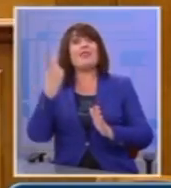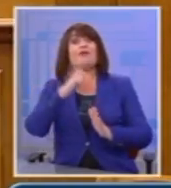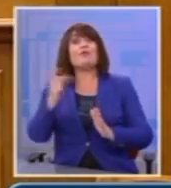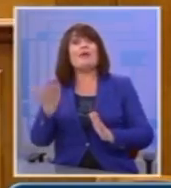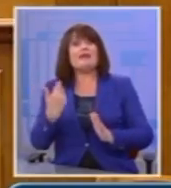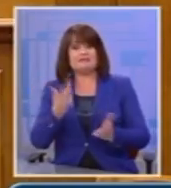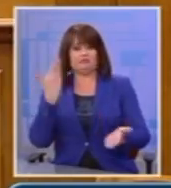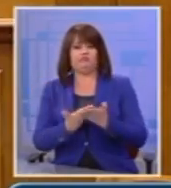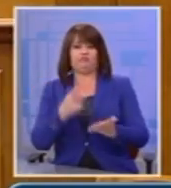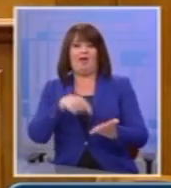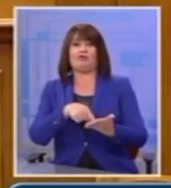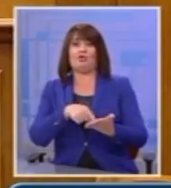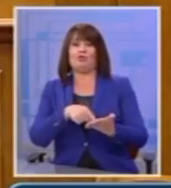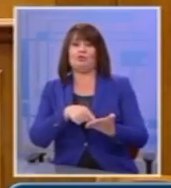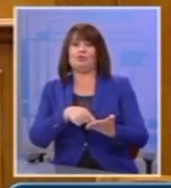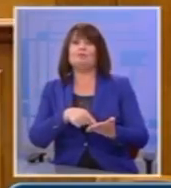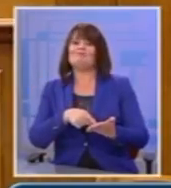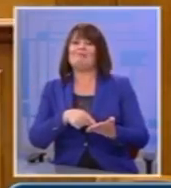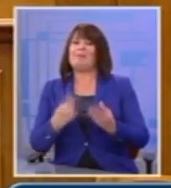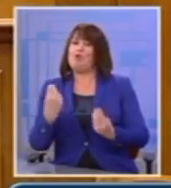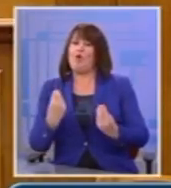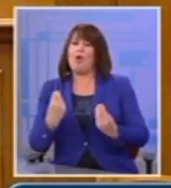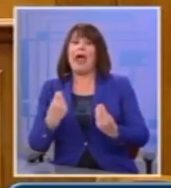μέρες, αλλά δύσκολο πρόγραμμα.